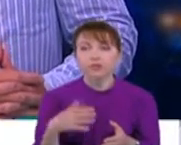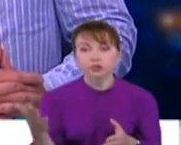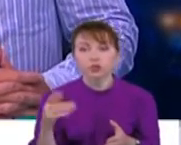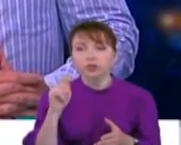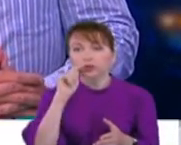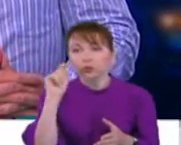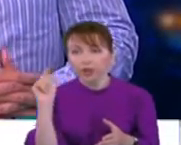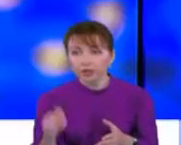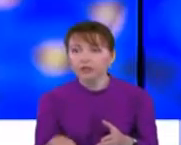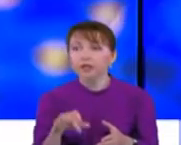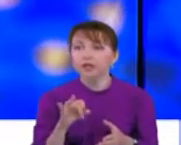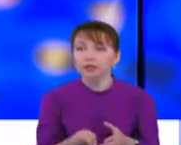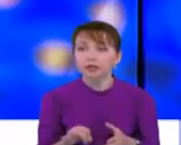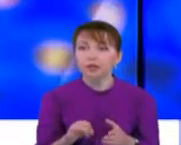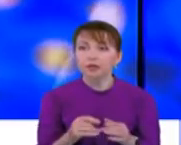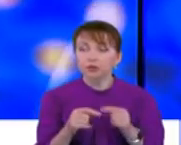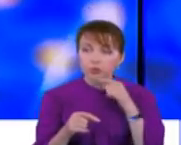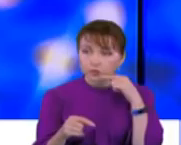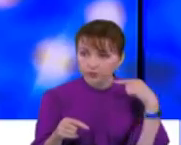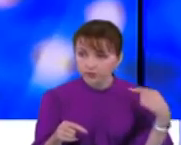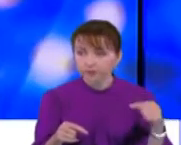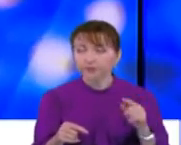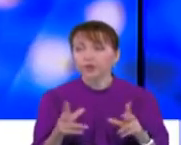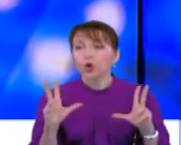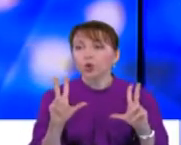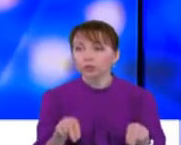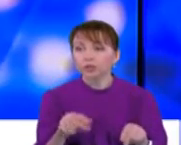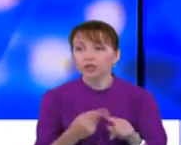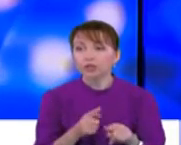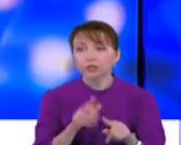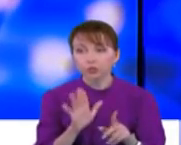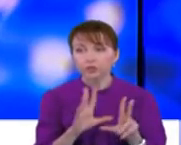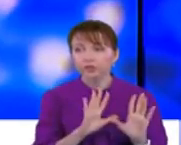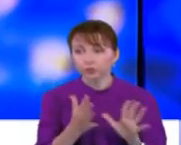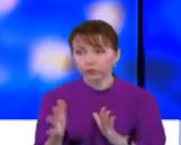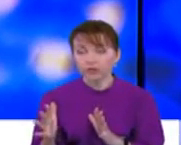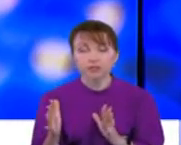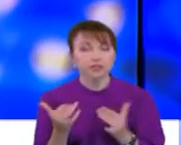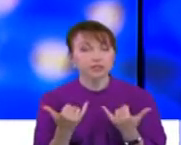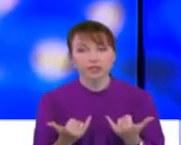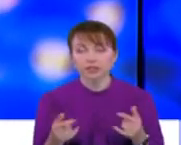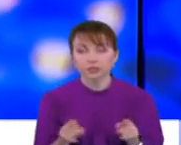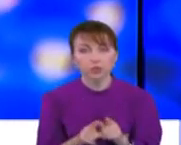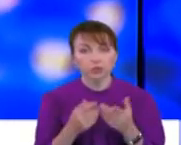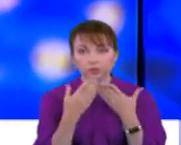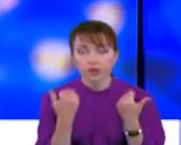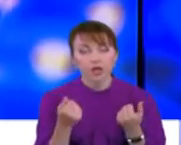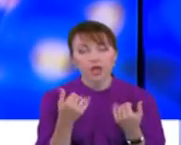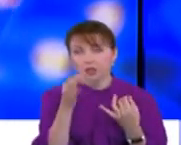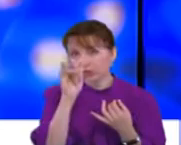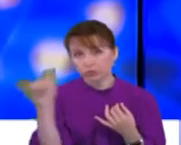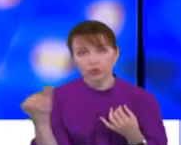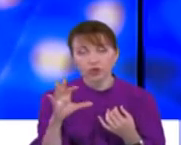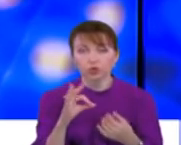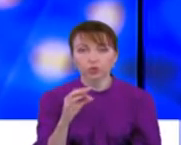українська, і противника, значить, обіцяли, що це буде відбуватися. На жаль, цього немає, тому що там не пускають. Ну,